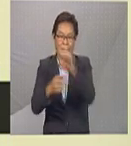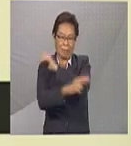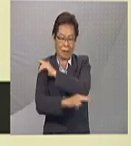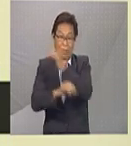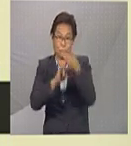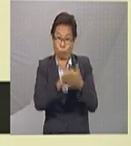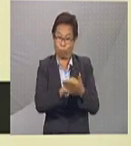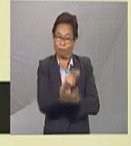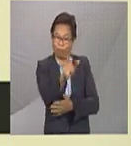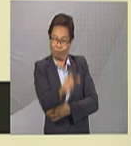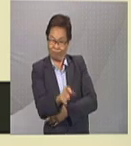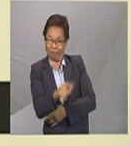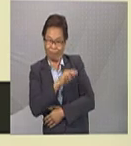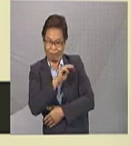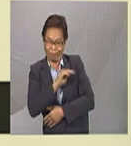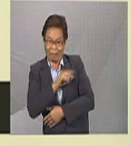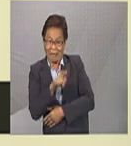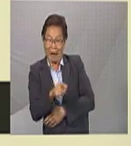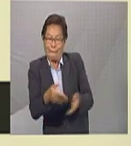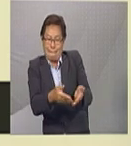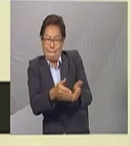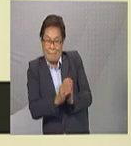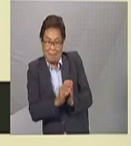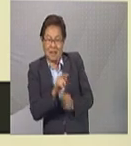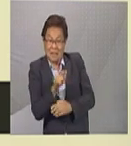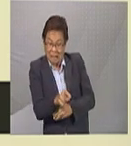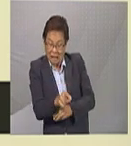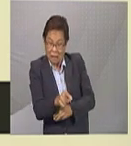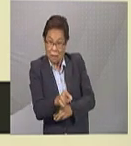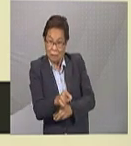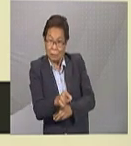tersebut akan diminta untuk